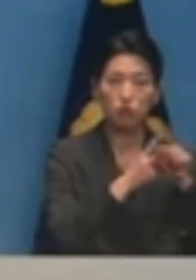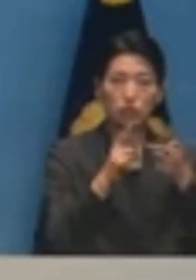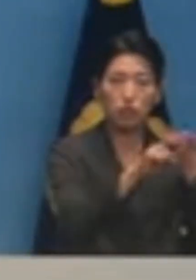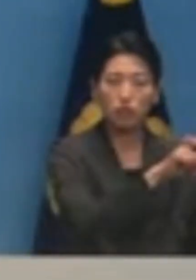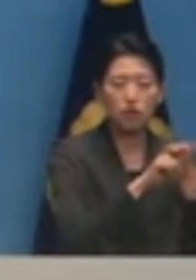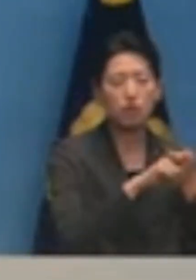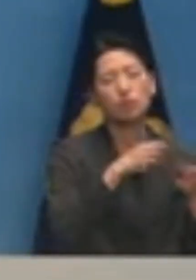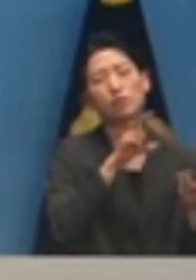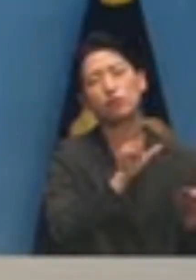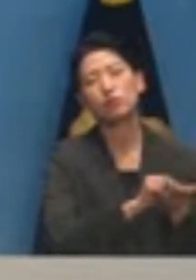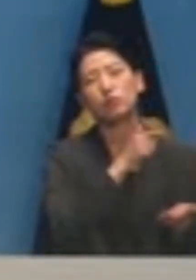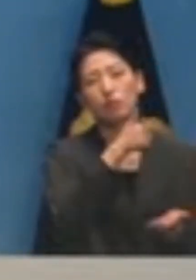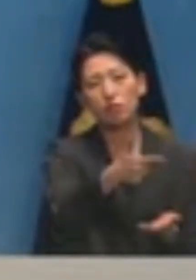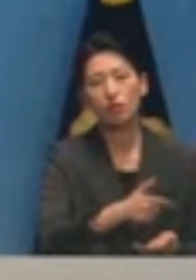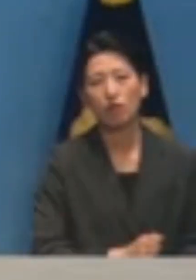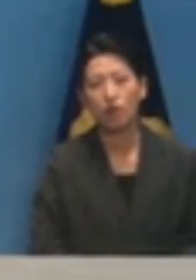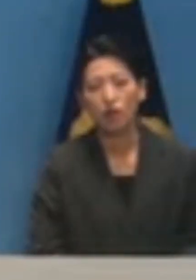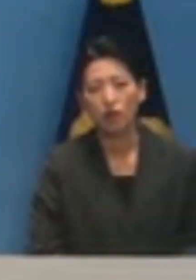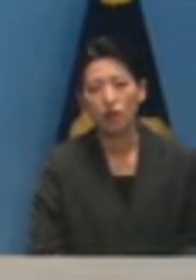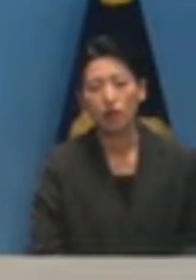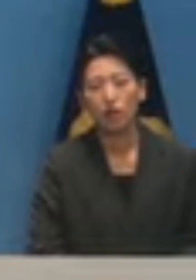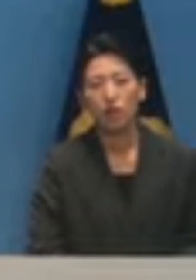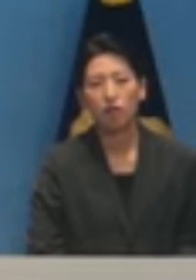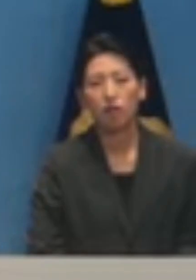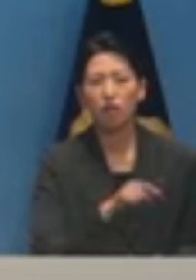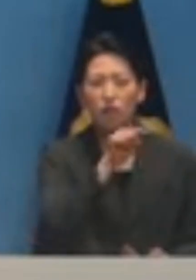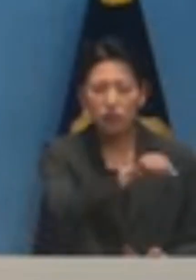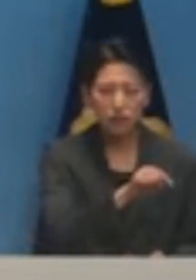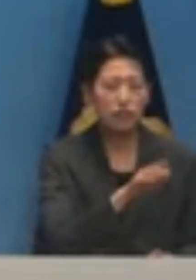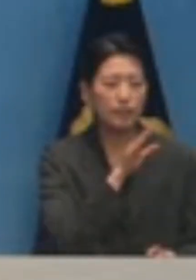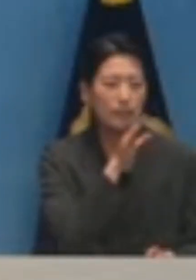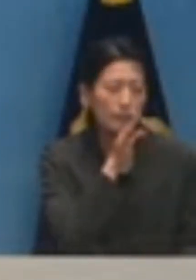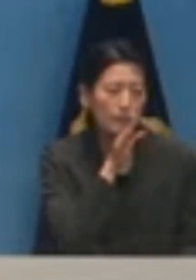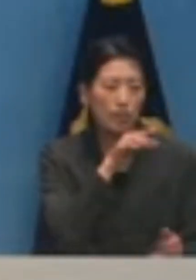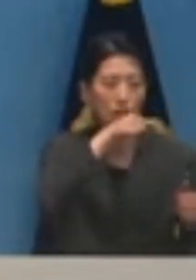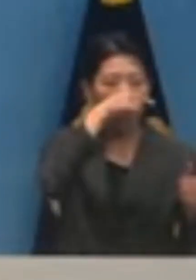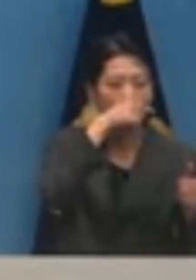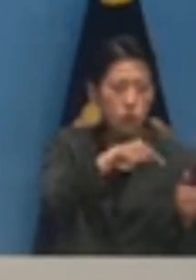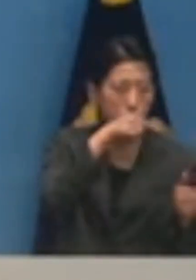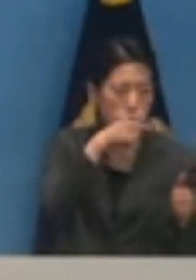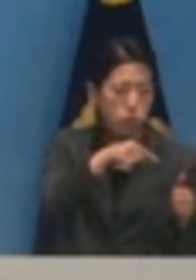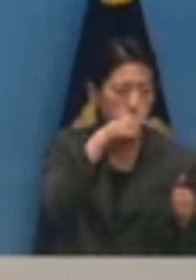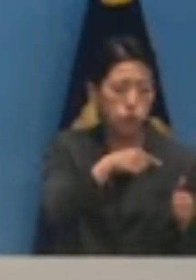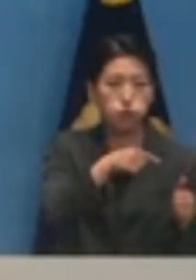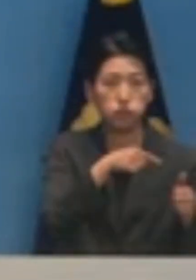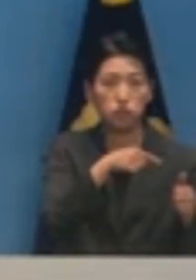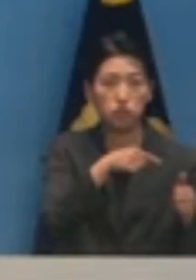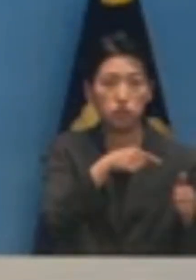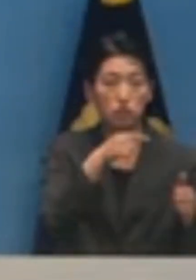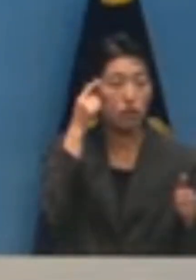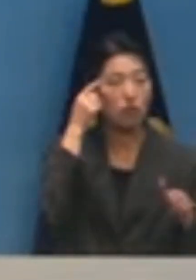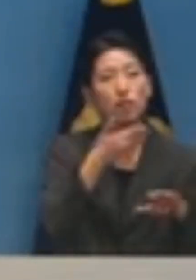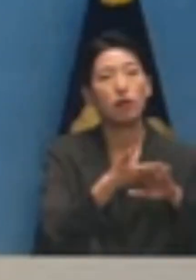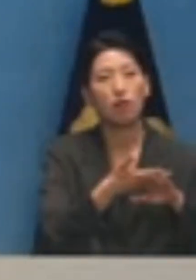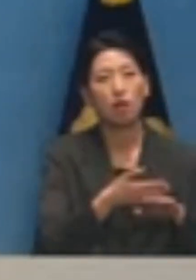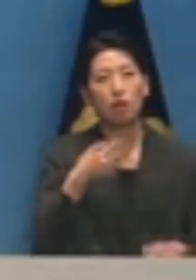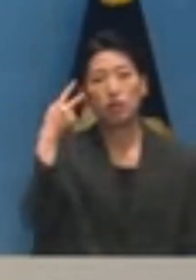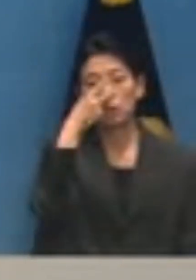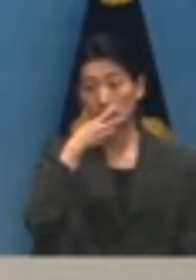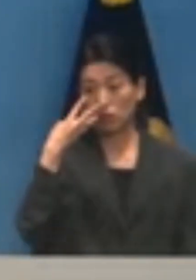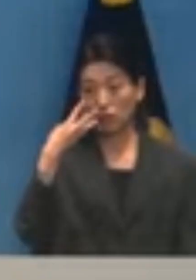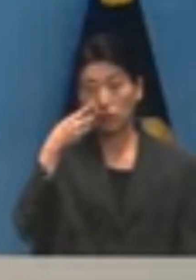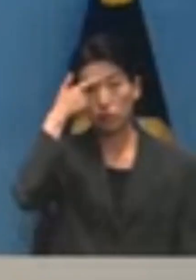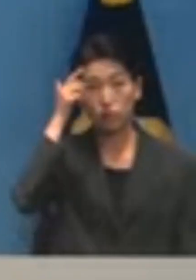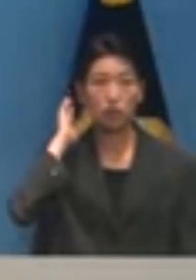아닙니다. 촌지추방과 학교폭력 근절, 참교육이라는 처음 정신과는 다르게 2003년 노무현 정부